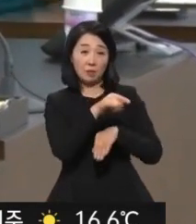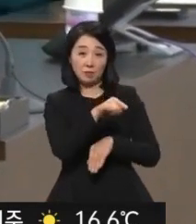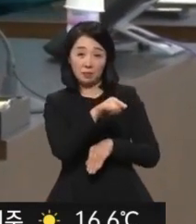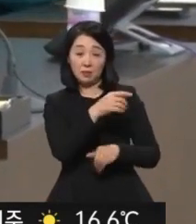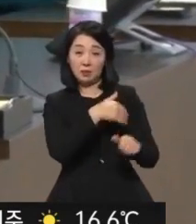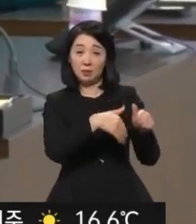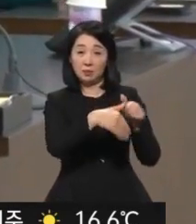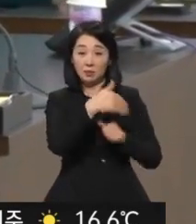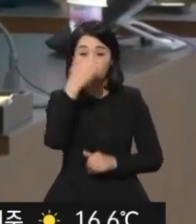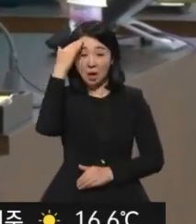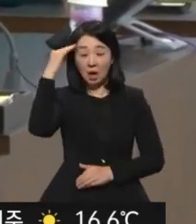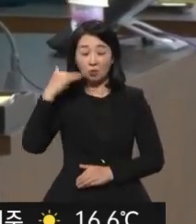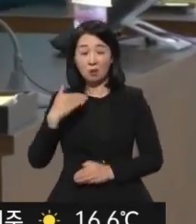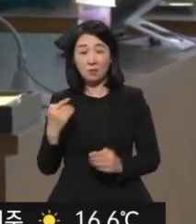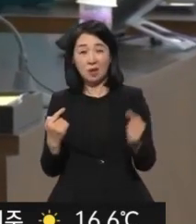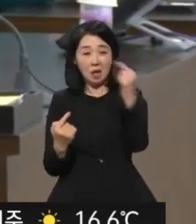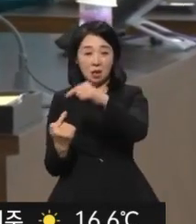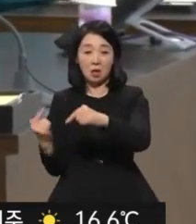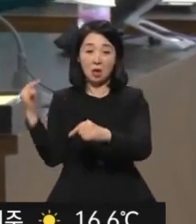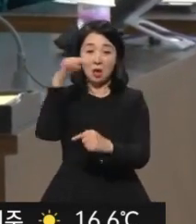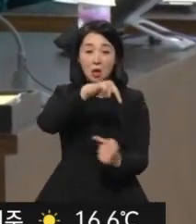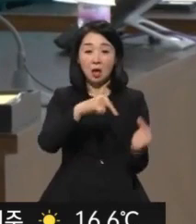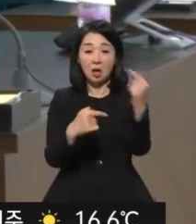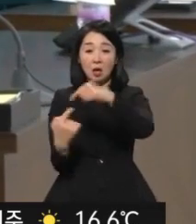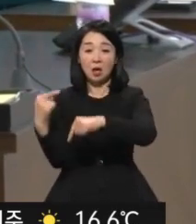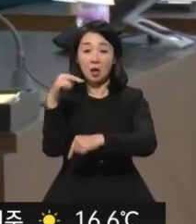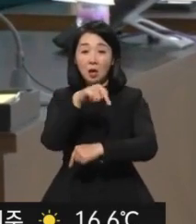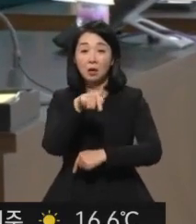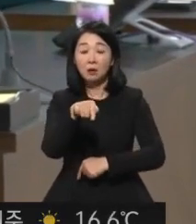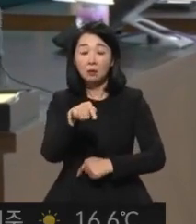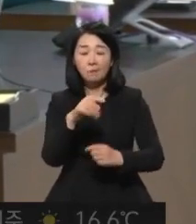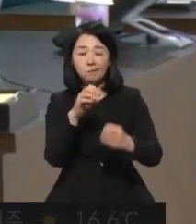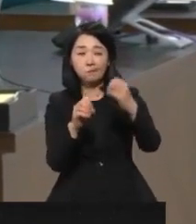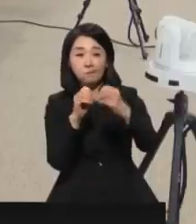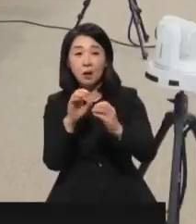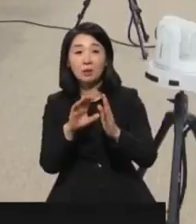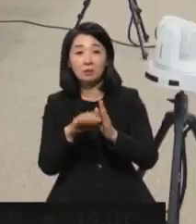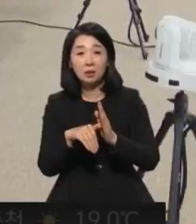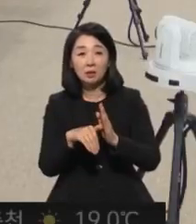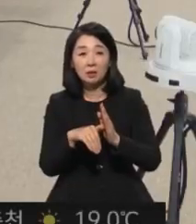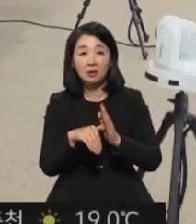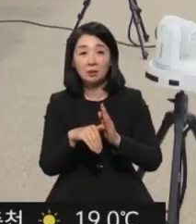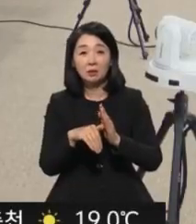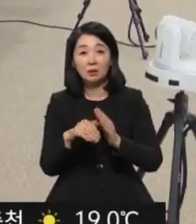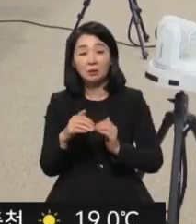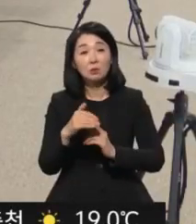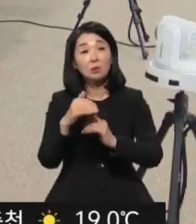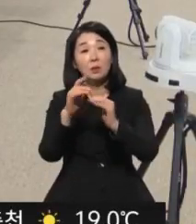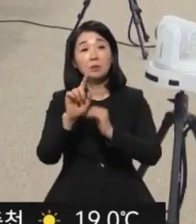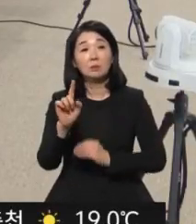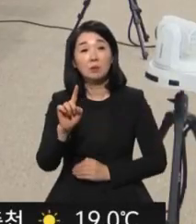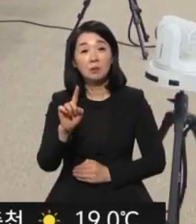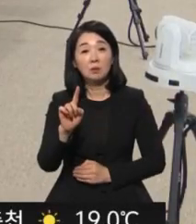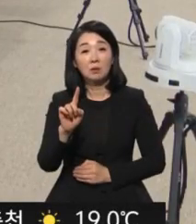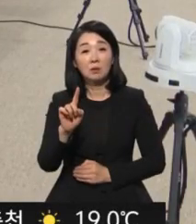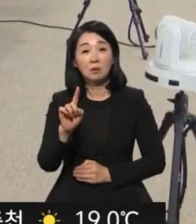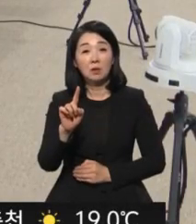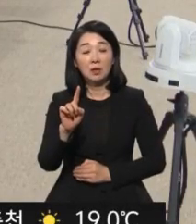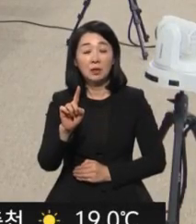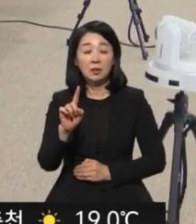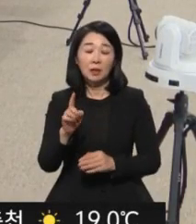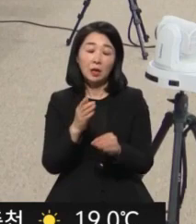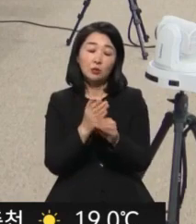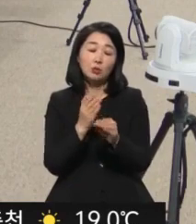한미의 맞대응 이게 강대강의 대결 구도를 형성을 하게 되면 네. 그 과정에서는 그것을 중화시킬 수 있는